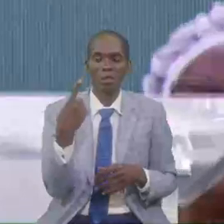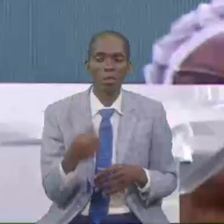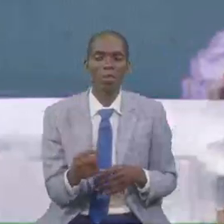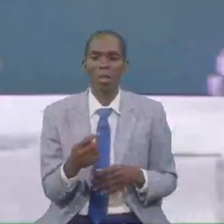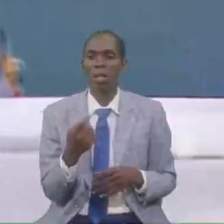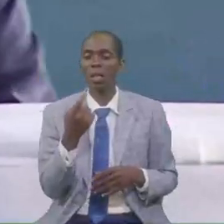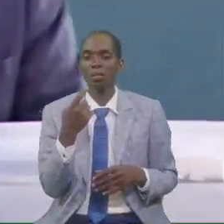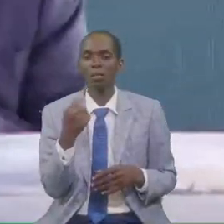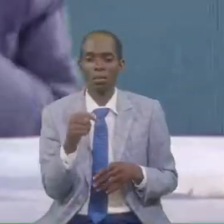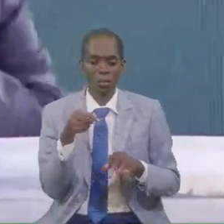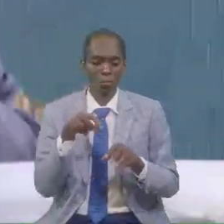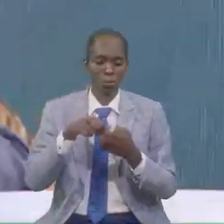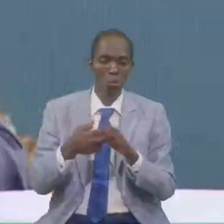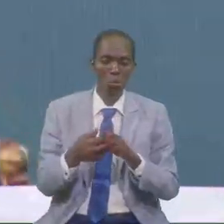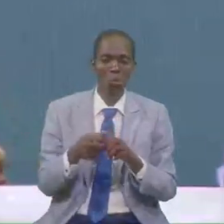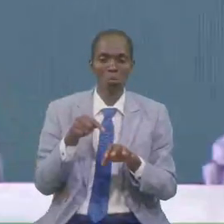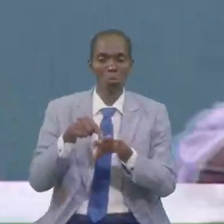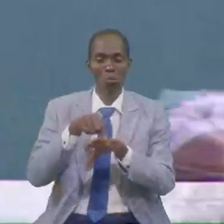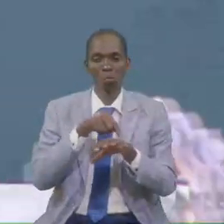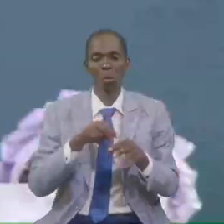Les épines ne veulent rien dire.